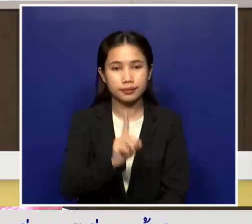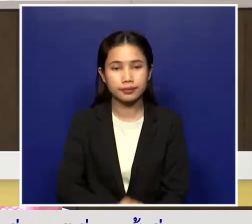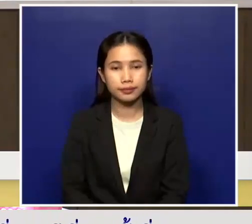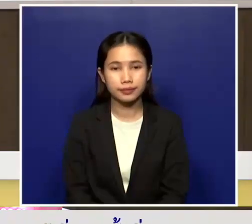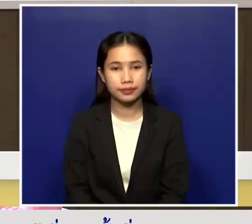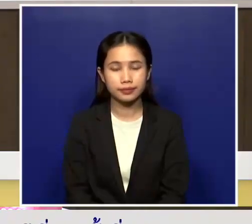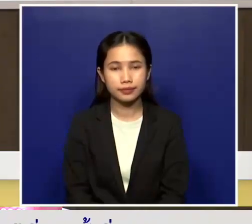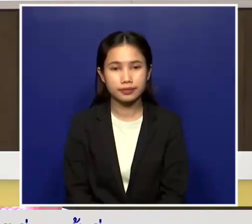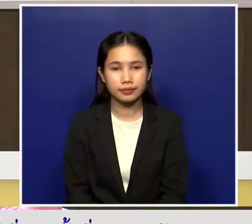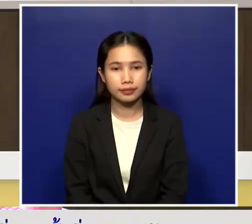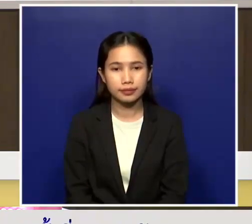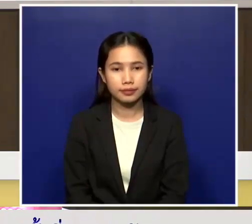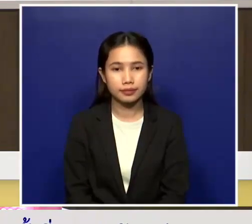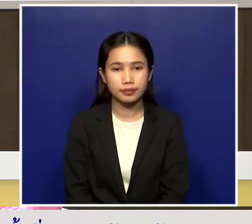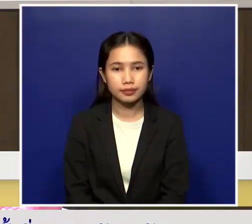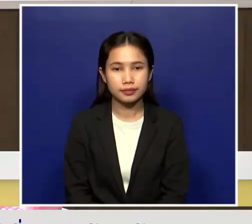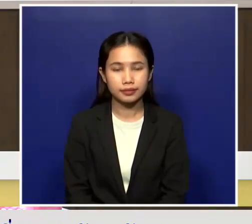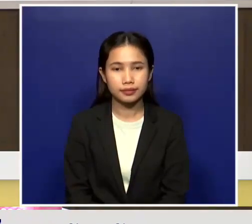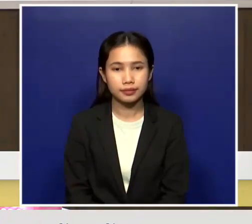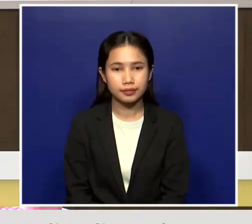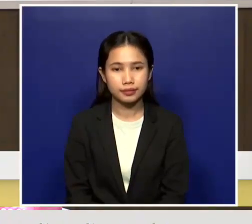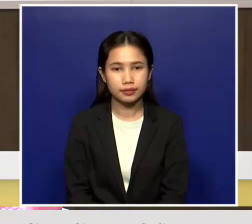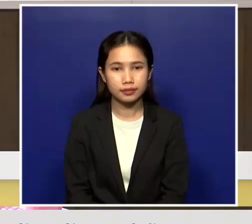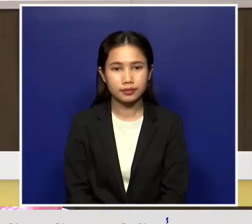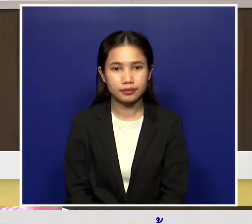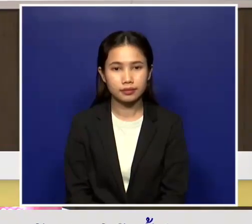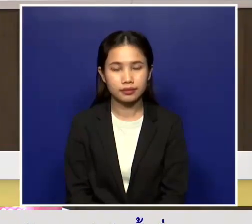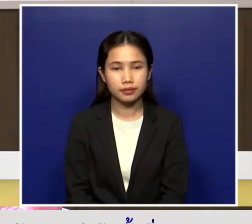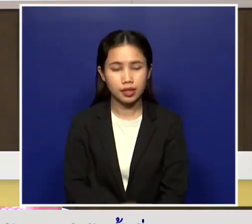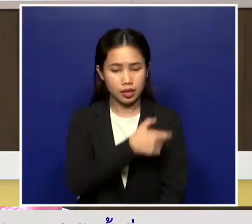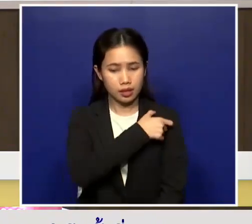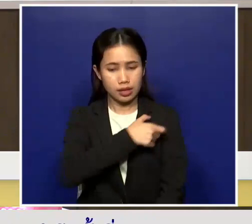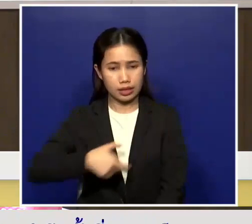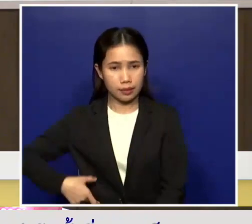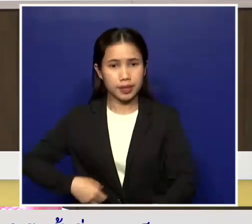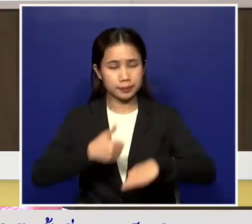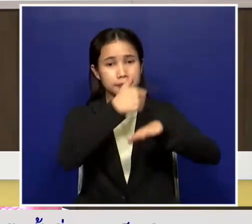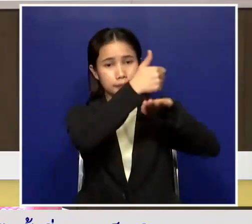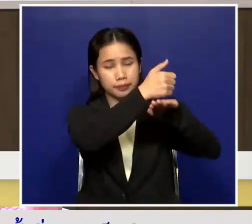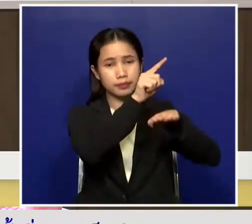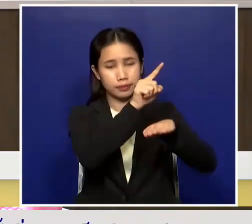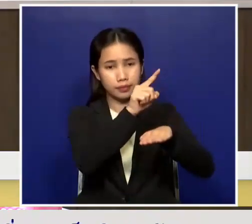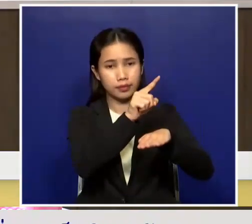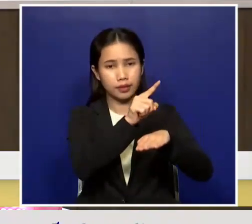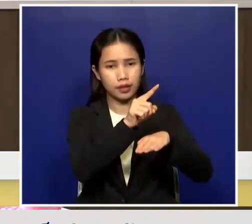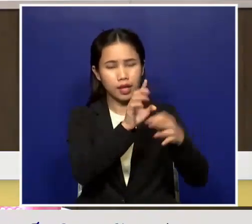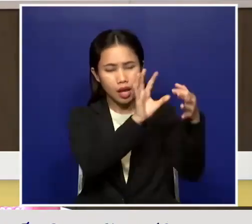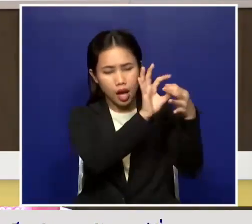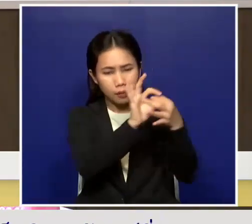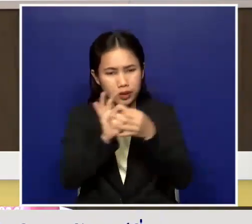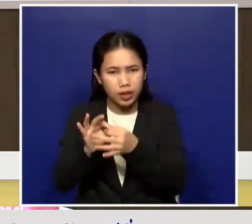การกระทำนะที่ทำให้สถาบันต้องมายุ่งเกี่ยวกับการเมืองท่านยึดอำนา